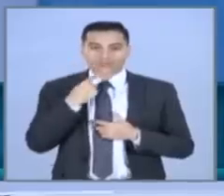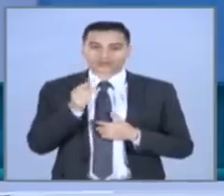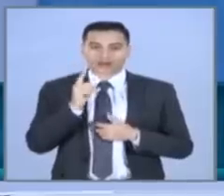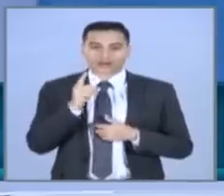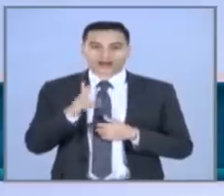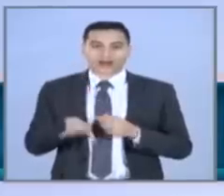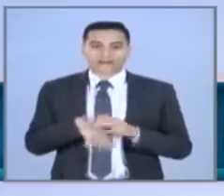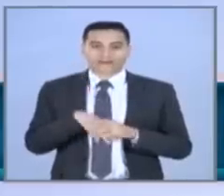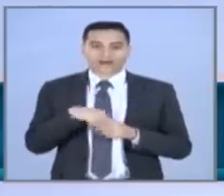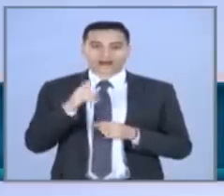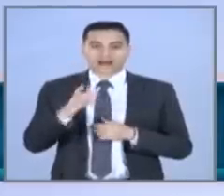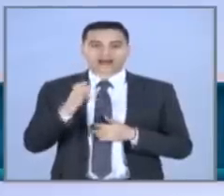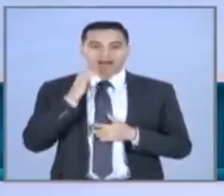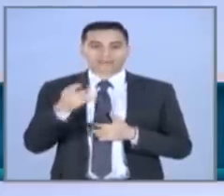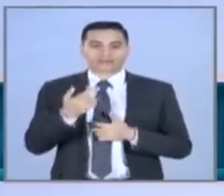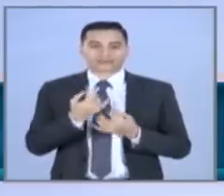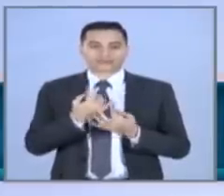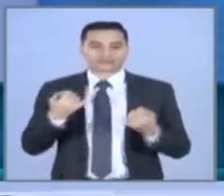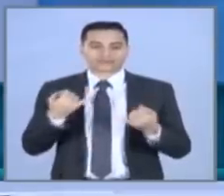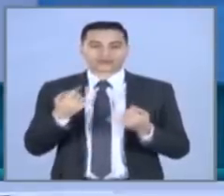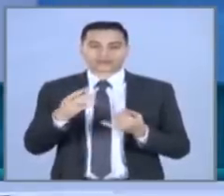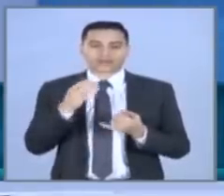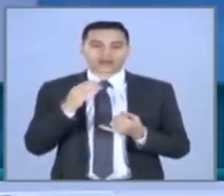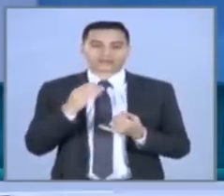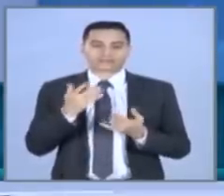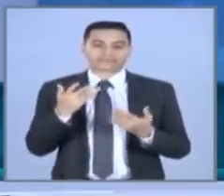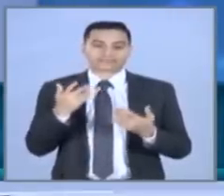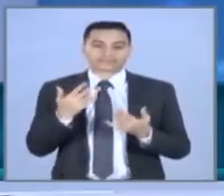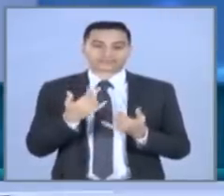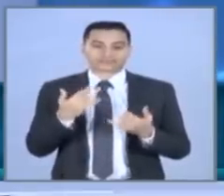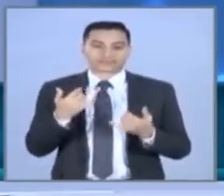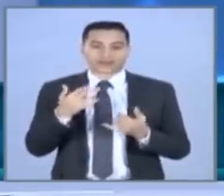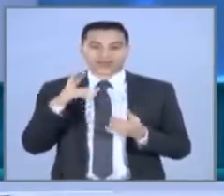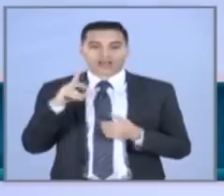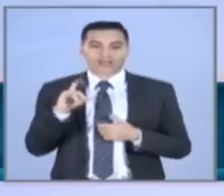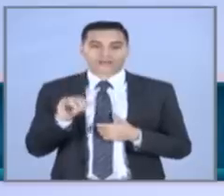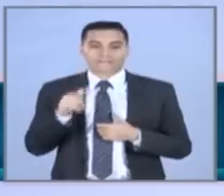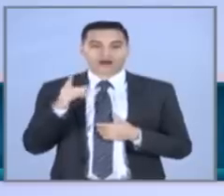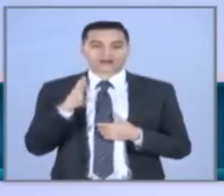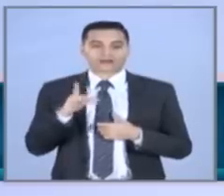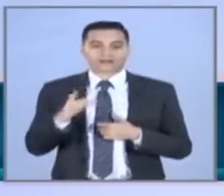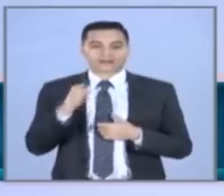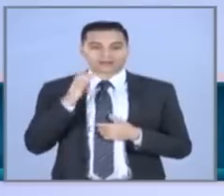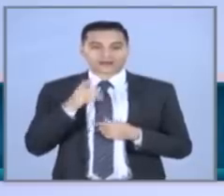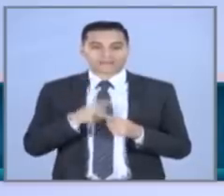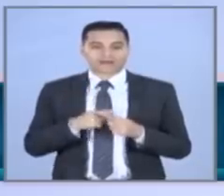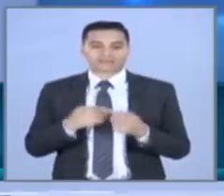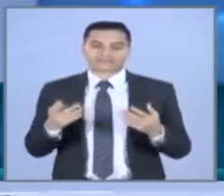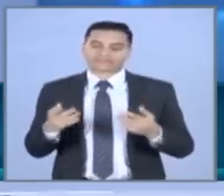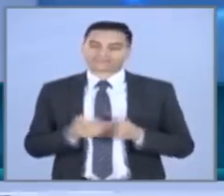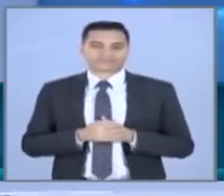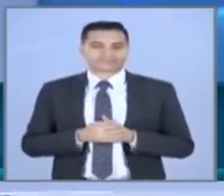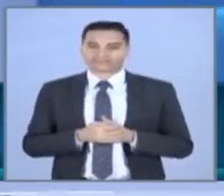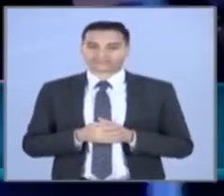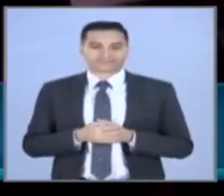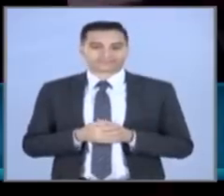حاجة، مؤسس كذا دي كنت هجاوب صح. إجابتك الدنمارك. الدنمارك إجابة